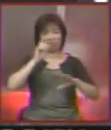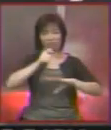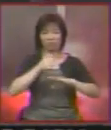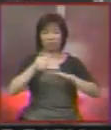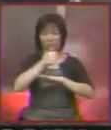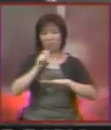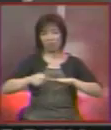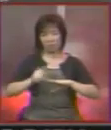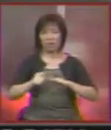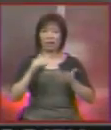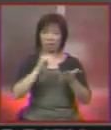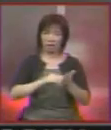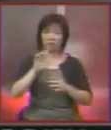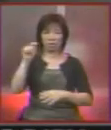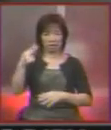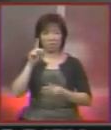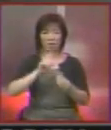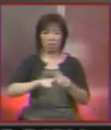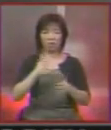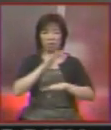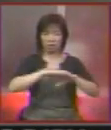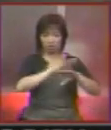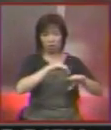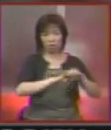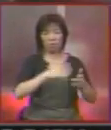Suprema para pag-usapan yung mga pinapadalungang hukom ng